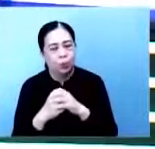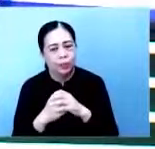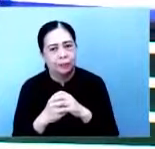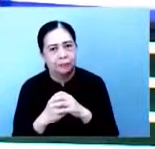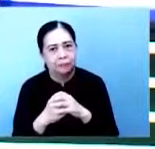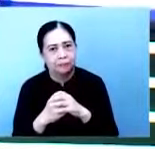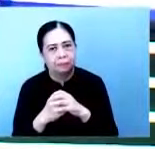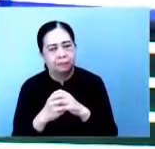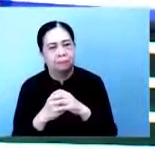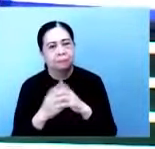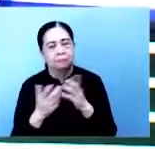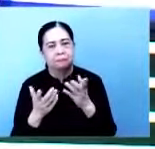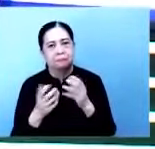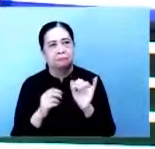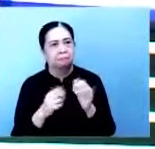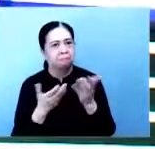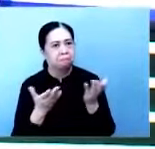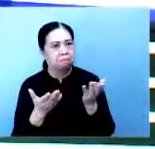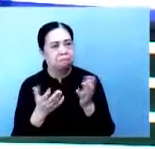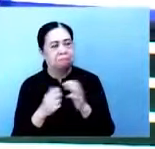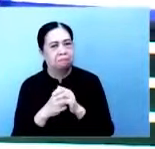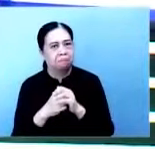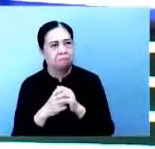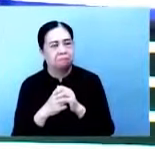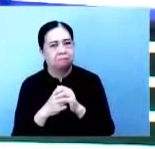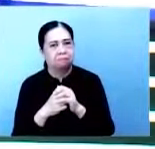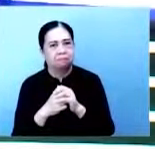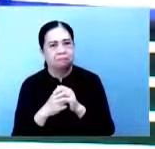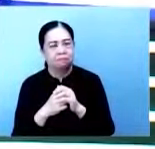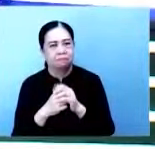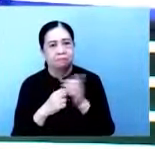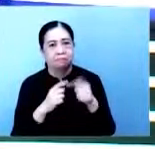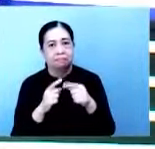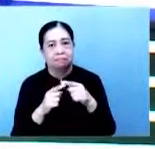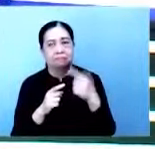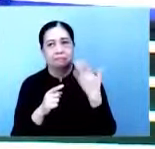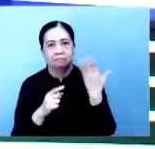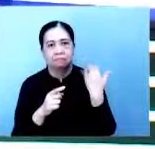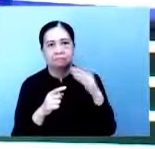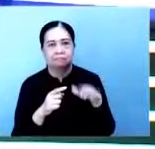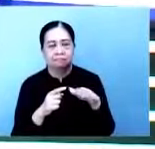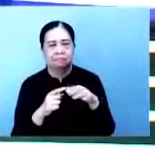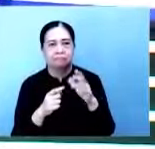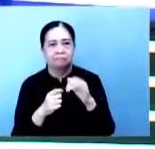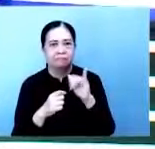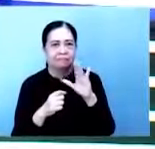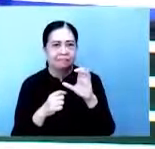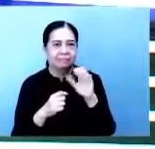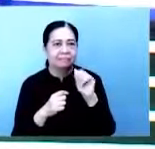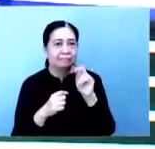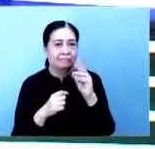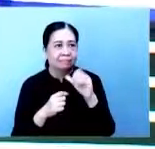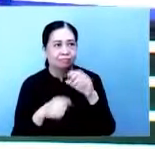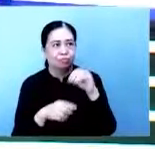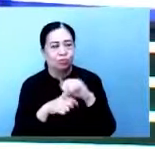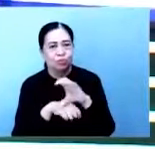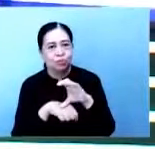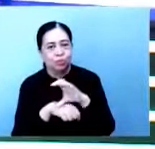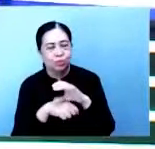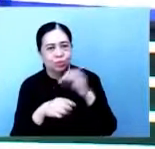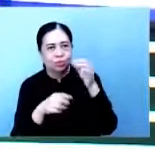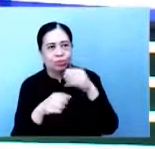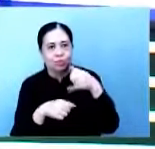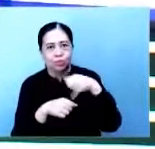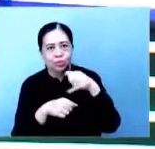yung syrup. Okay. Ikaw, Andre. Ako, hindi, parang ganun. Pero nung bata pa lang ako, hanggang ngayon, ice candy. Nilalagyan ko ng chocolate, nilalagyan ko ng juice,